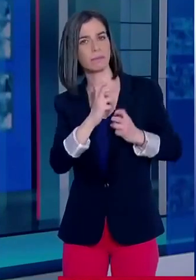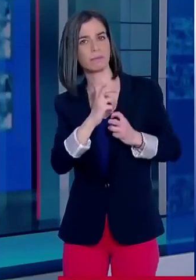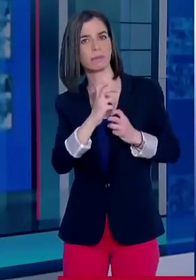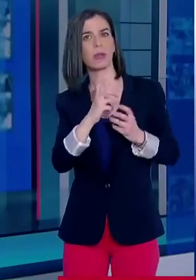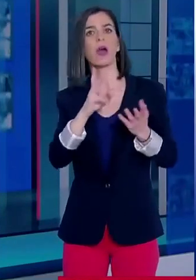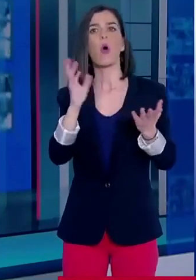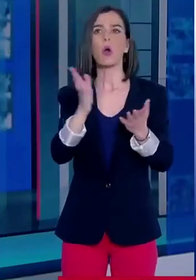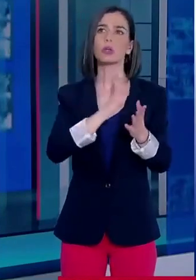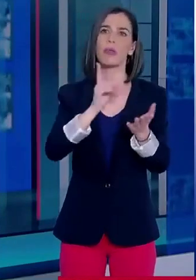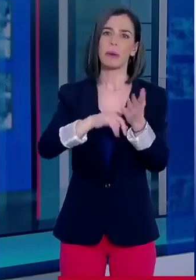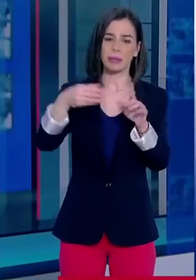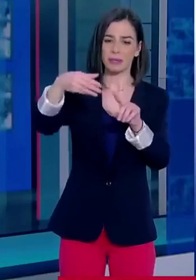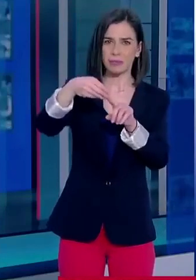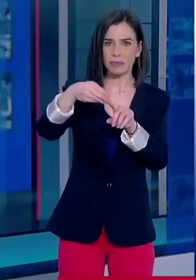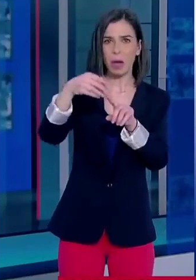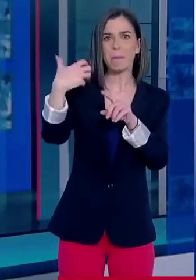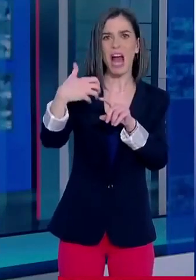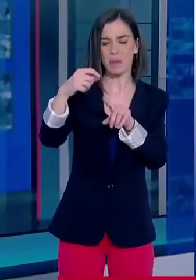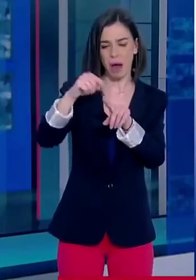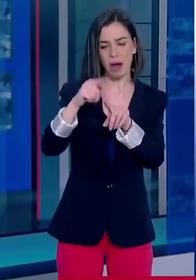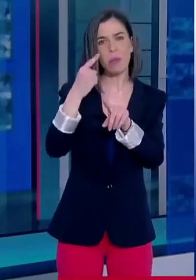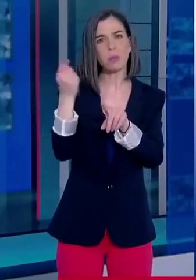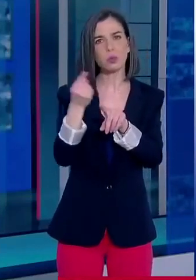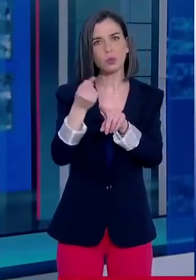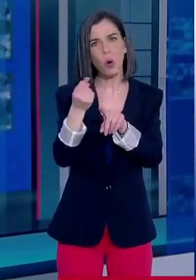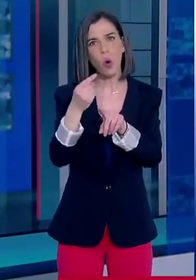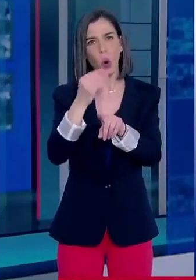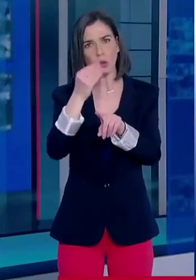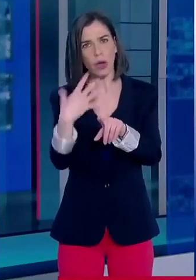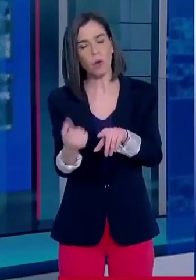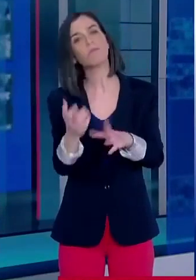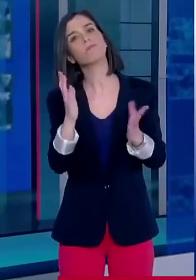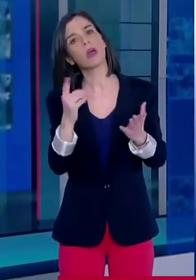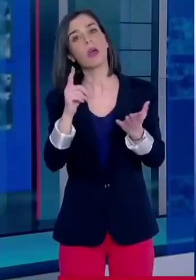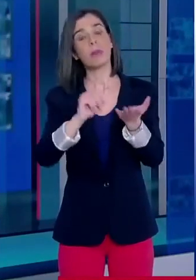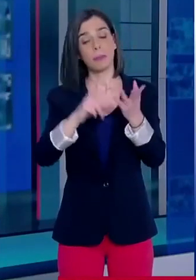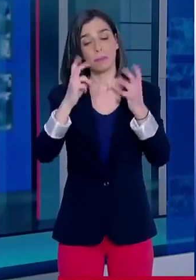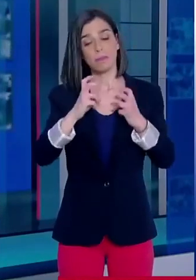ένα οξύμετρο, εγώ δεν είμαι προπαγανδιστής αυτής της στρατηγικής. Εγώ είμαι ότι επιτηρούμε την υγεία